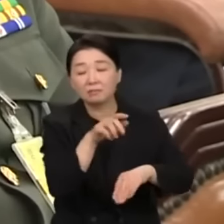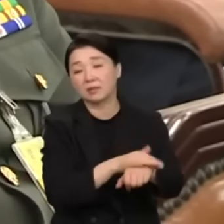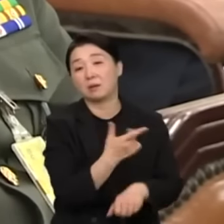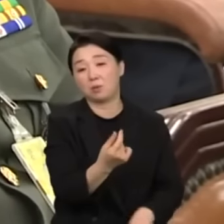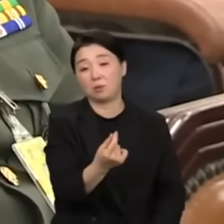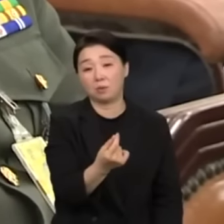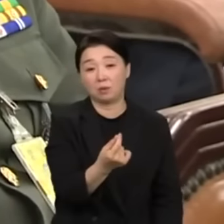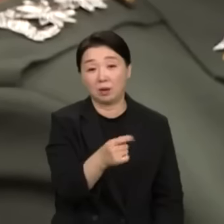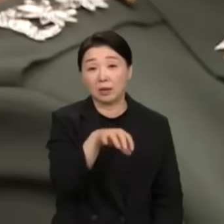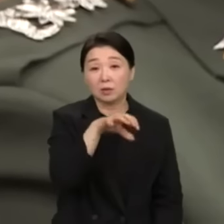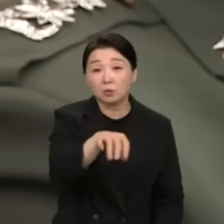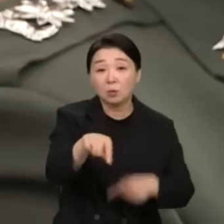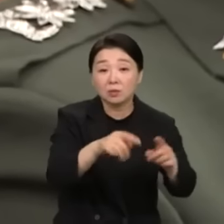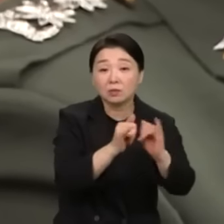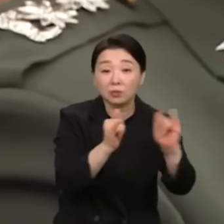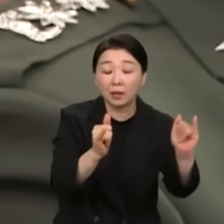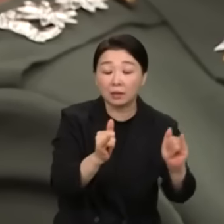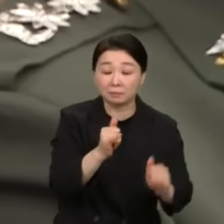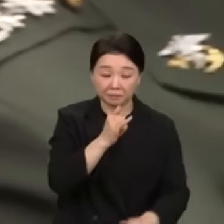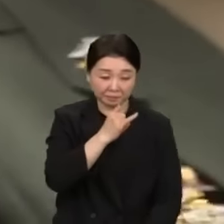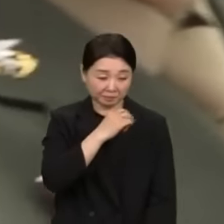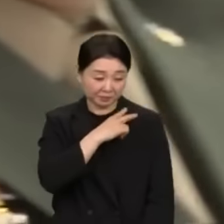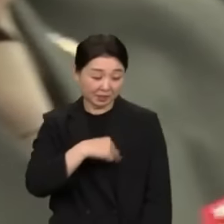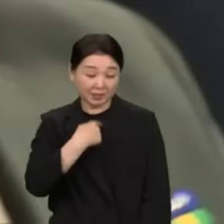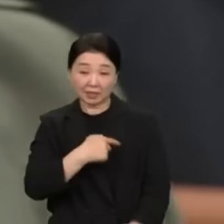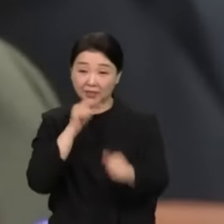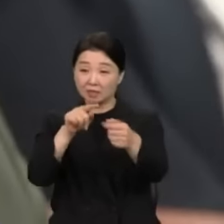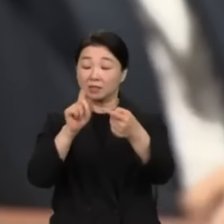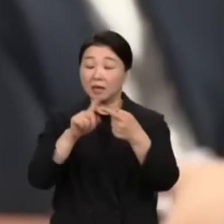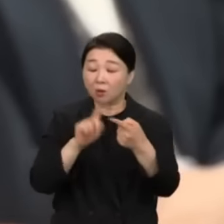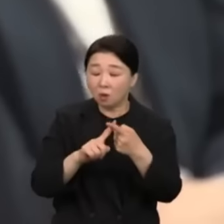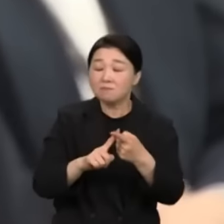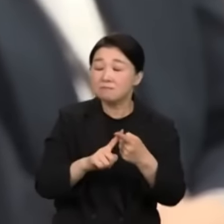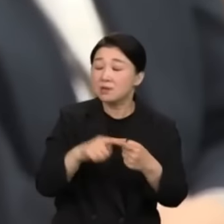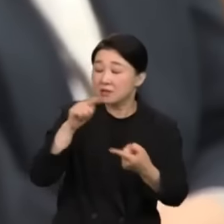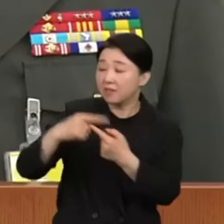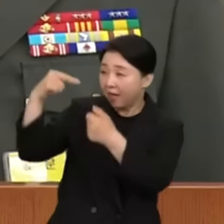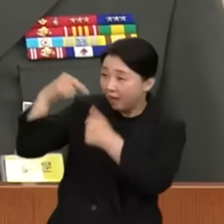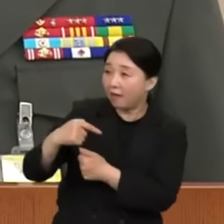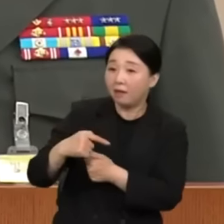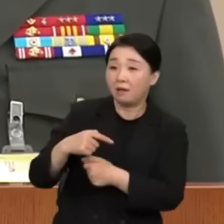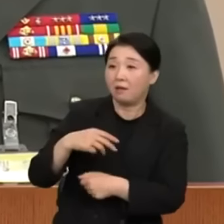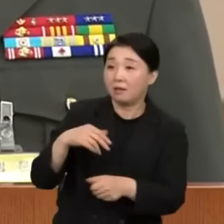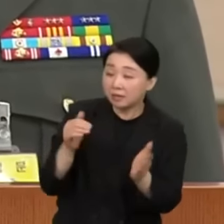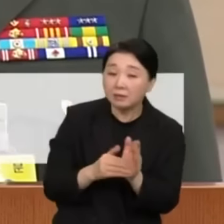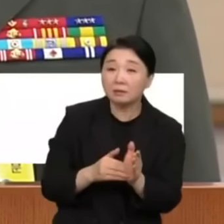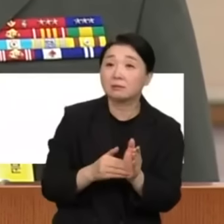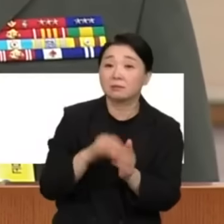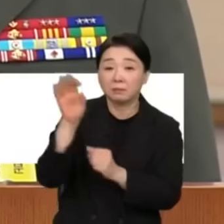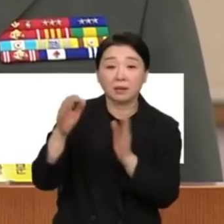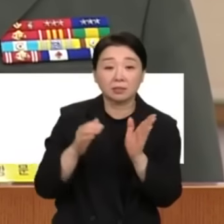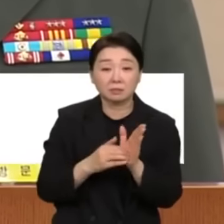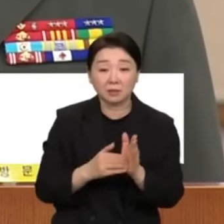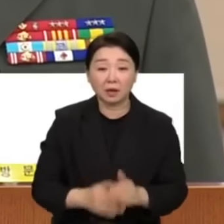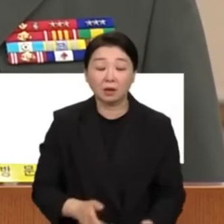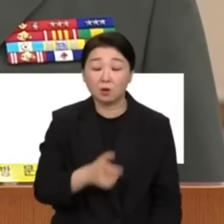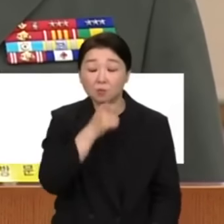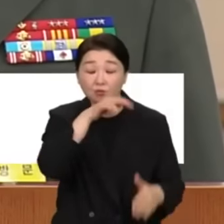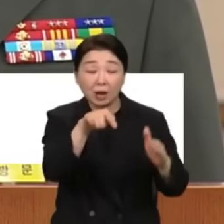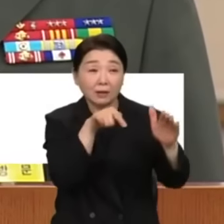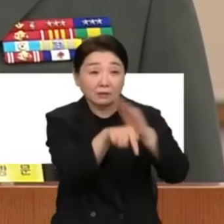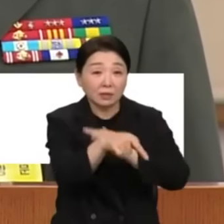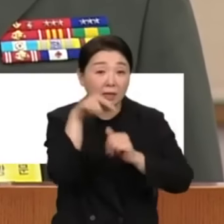하지만 현장 지휘관은 사단장의 지시로 작전을 수행했다고 반박했습니다. 수중 수색을 지시한